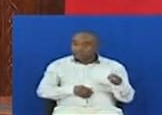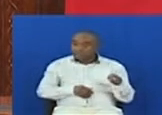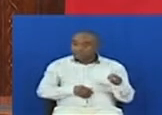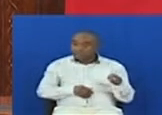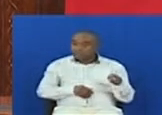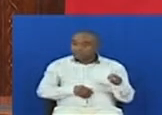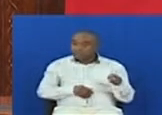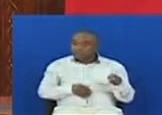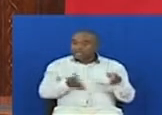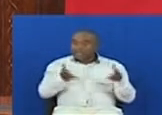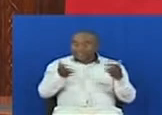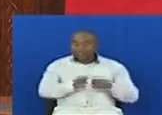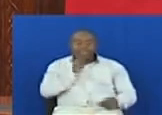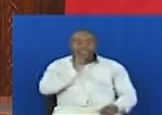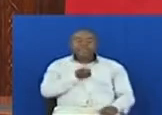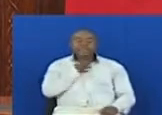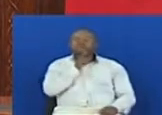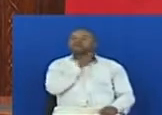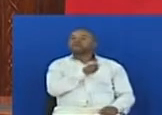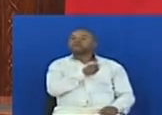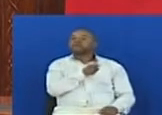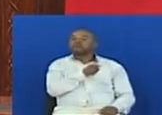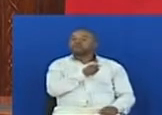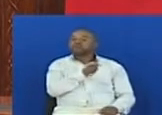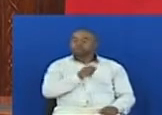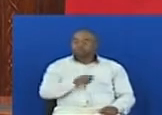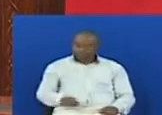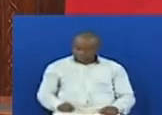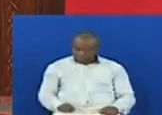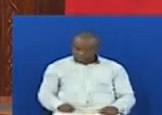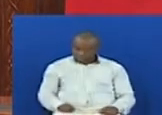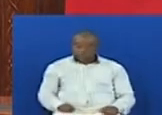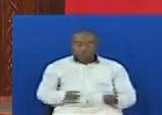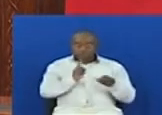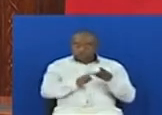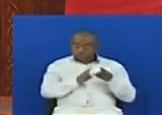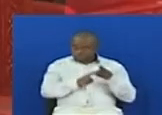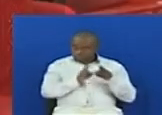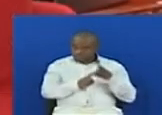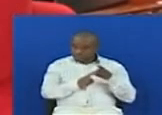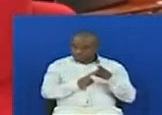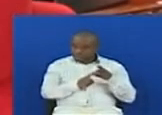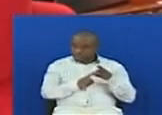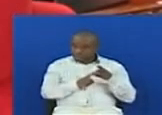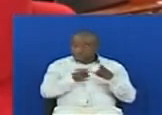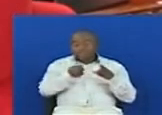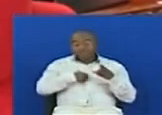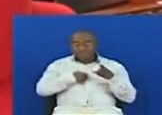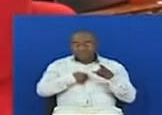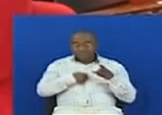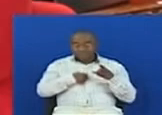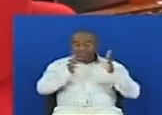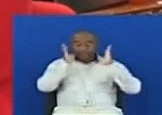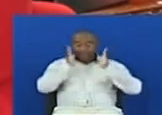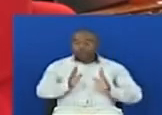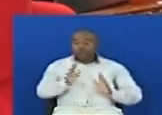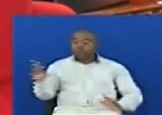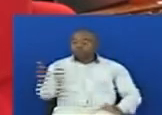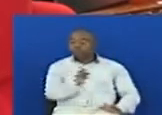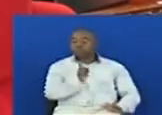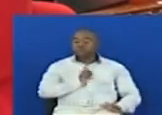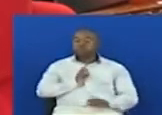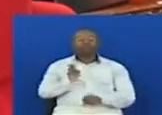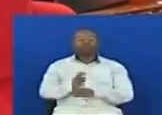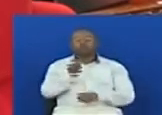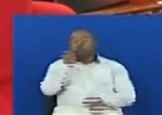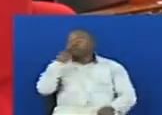atoe majibu mbele ya watu bila kukaa pembeni. Lakini la mwisho, mimi kama mbunge kwenda kufanya nini? Kusimamia kuona